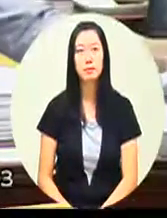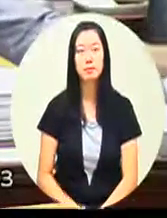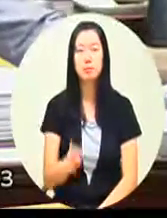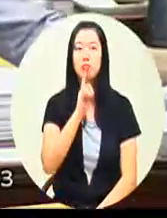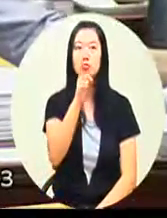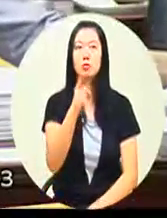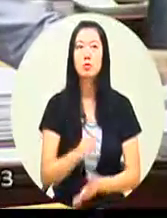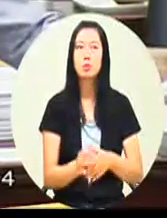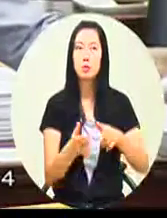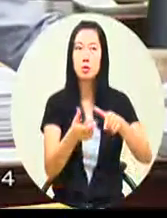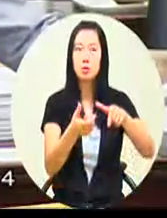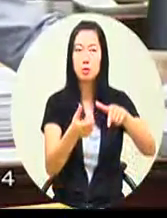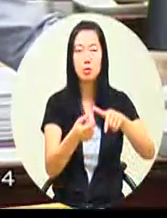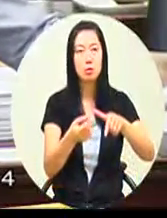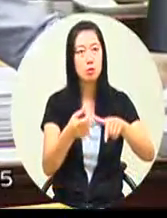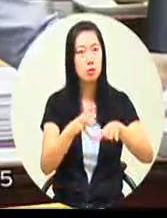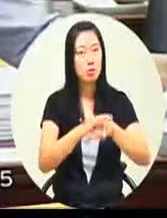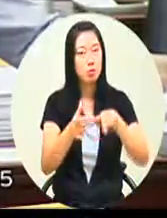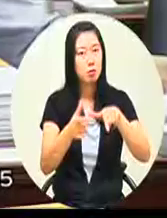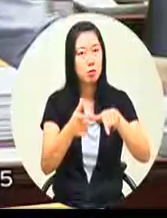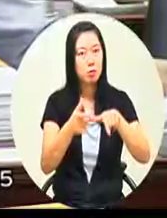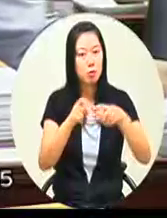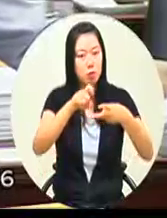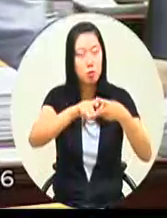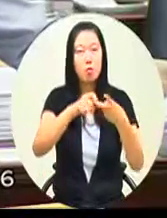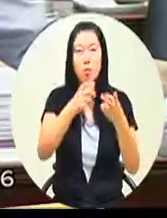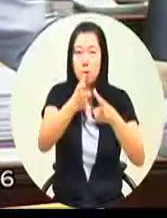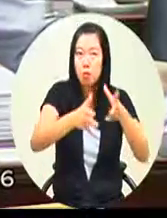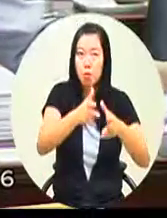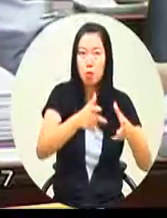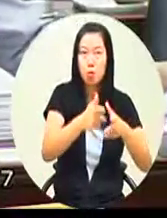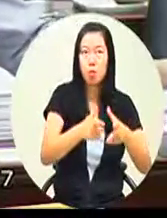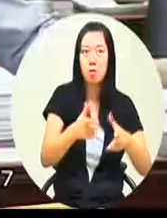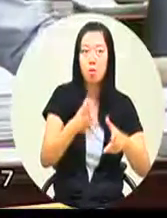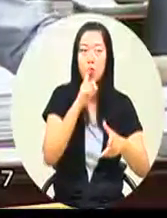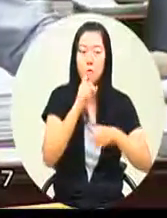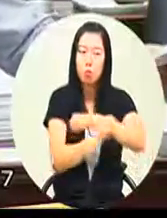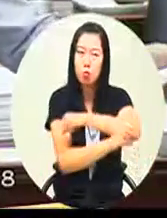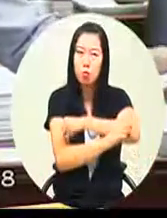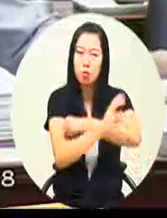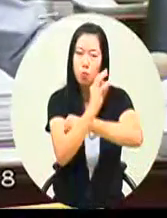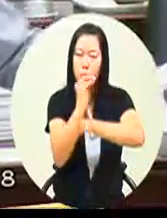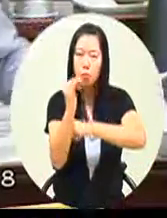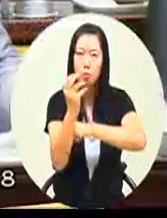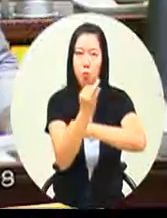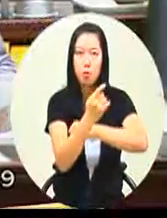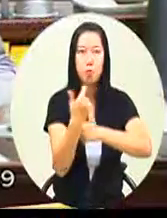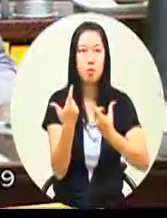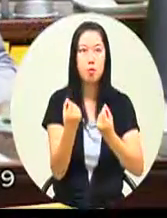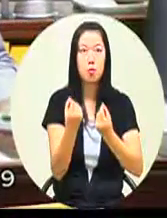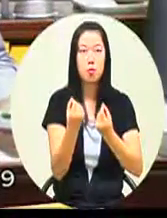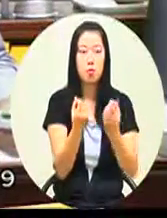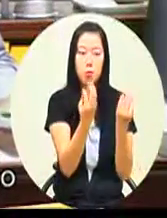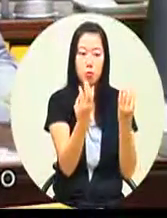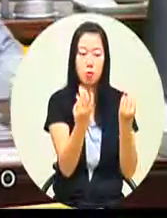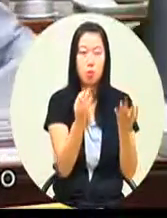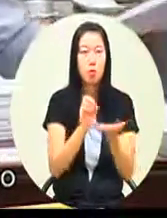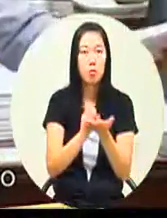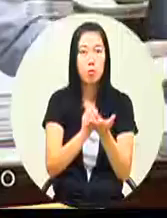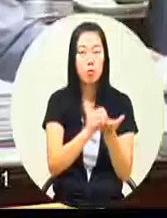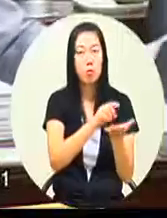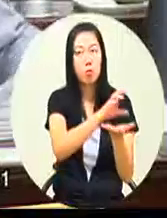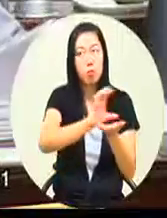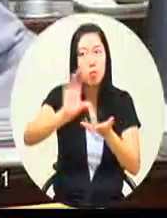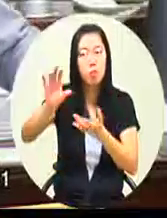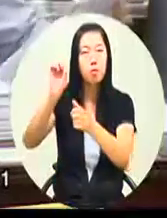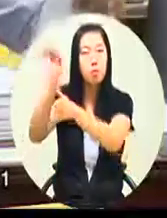工业部门、排碳大户要求外部成本哦，这东西是个重要依据啊。哦，这包括国